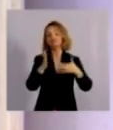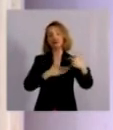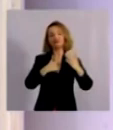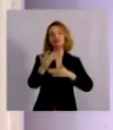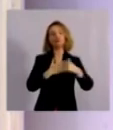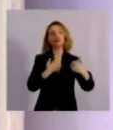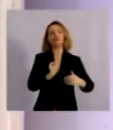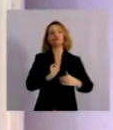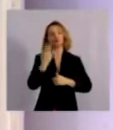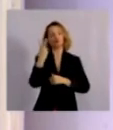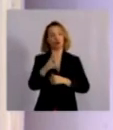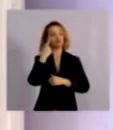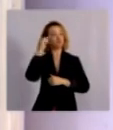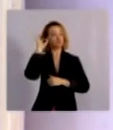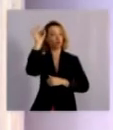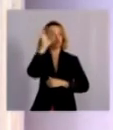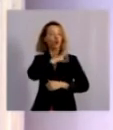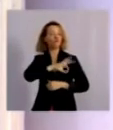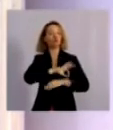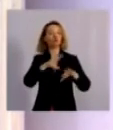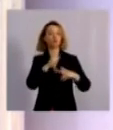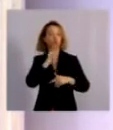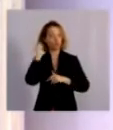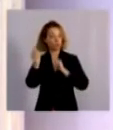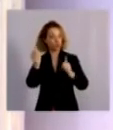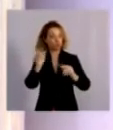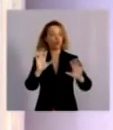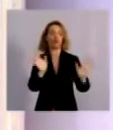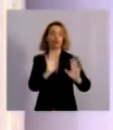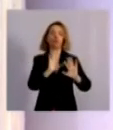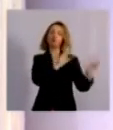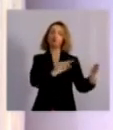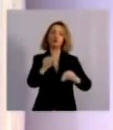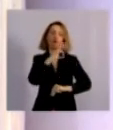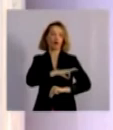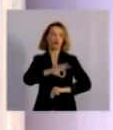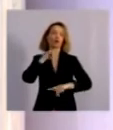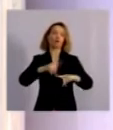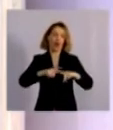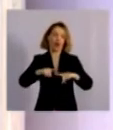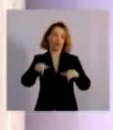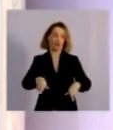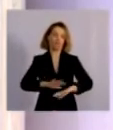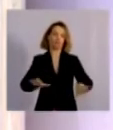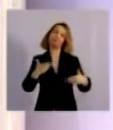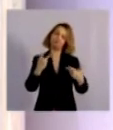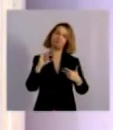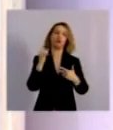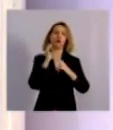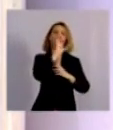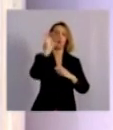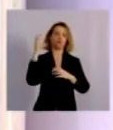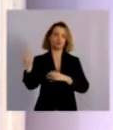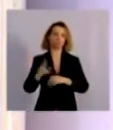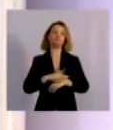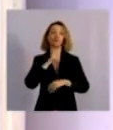ιδίων, των χωρών τους. Ήταν πολύ ωραία τα λόγια τα οποία μας είπε η Ερμιόνη πριν για τη δικιά της